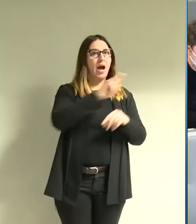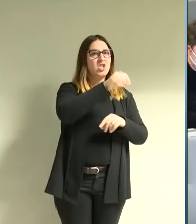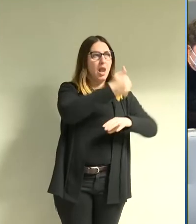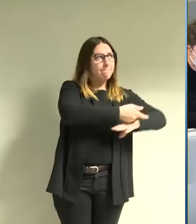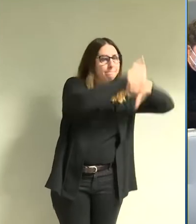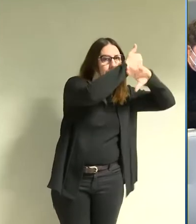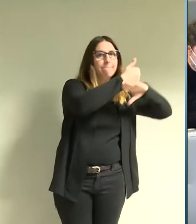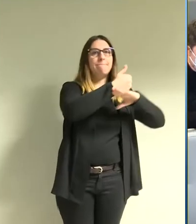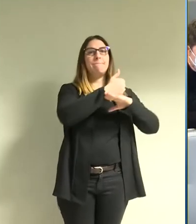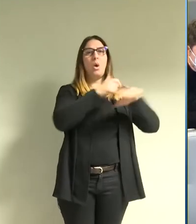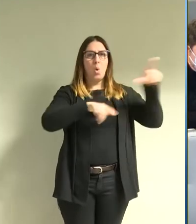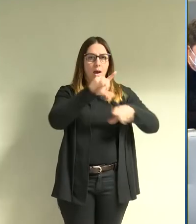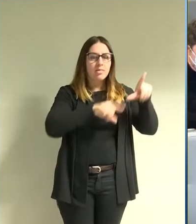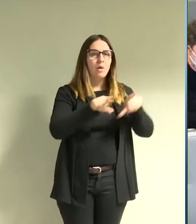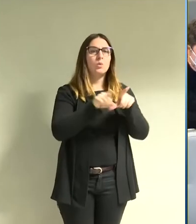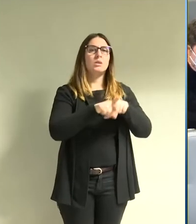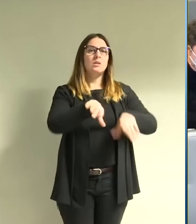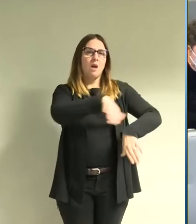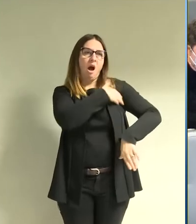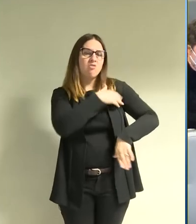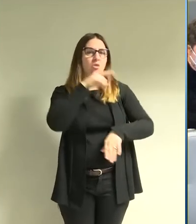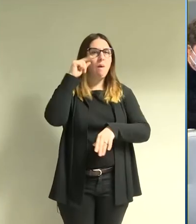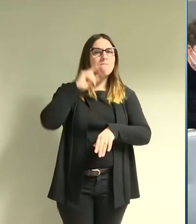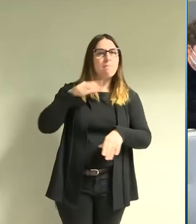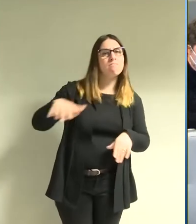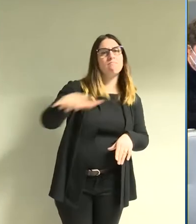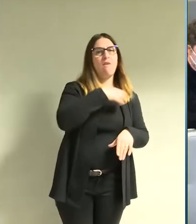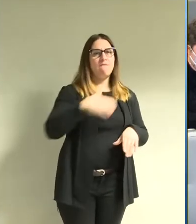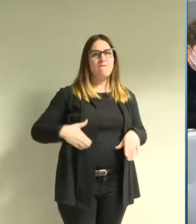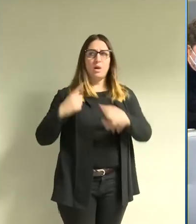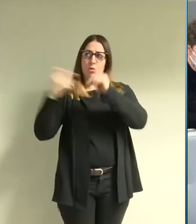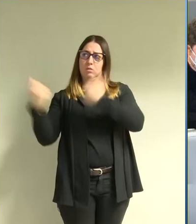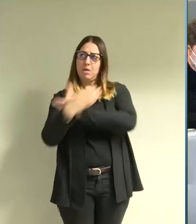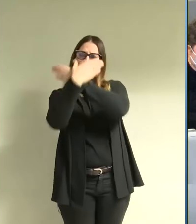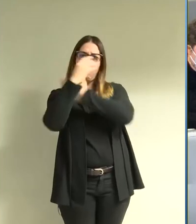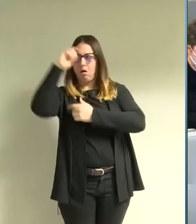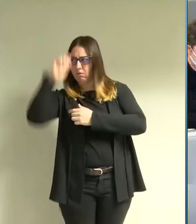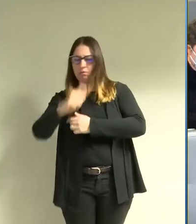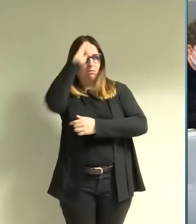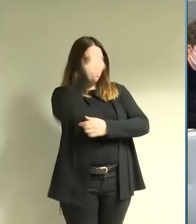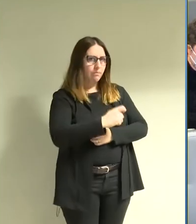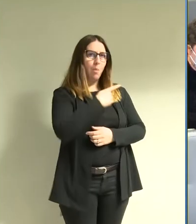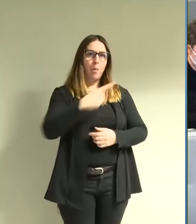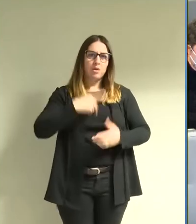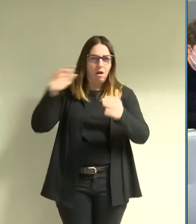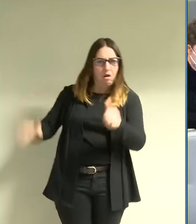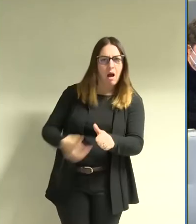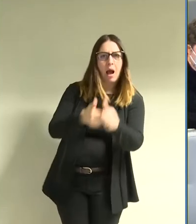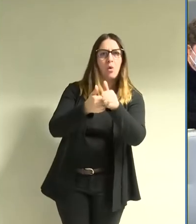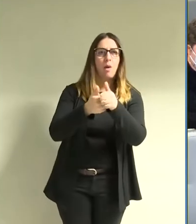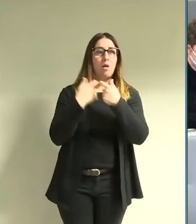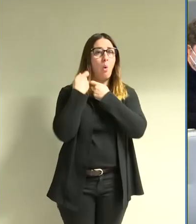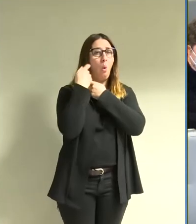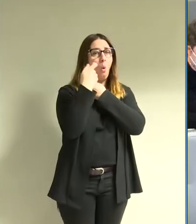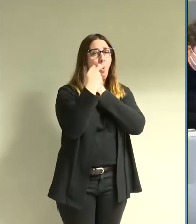ainsi que l'ensemble des agentes et agents de la ville de grenoble et de la métropole qui accompagnent les propriétaires au cours de ce long processus